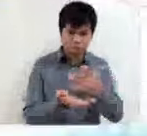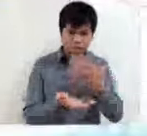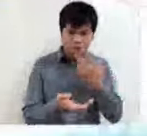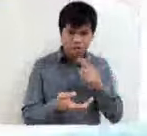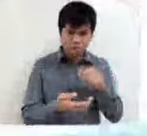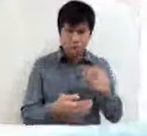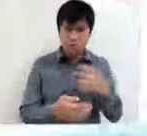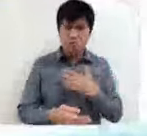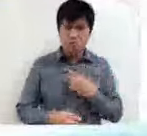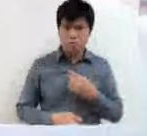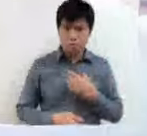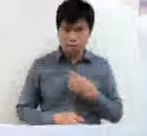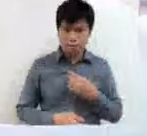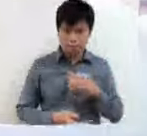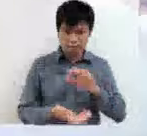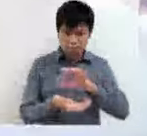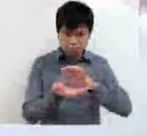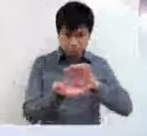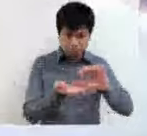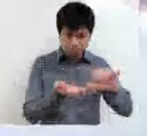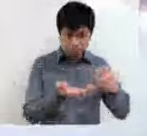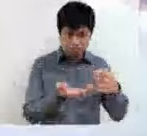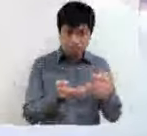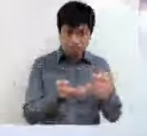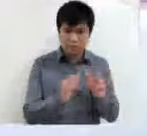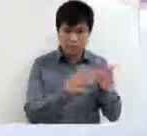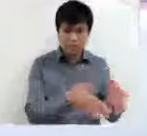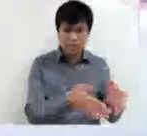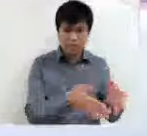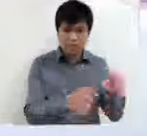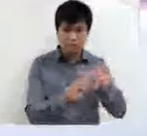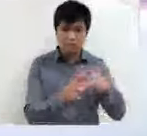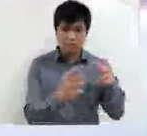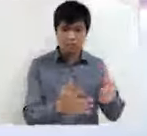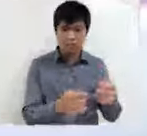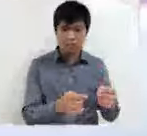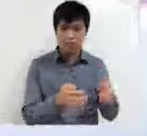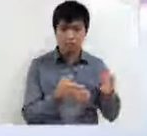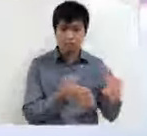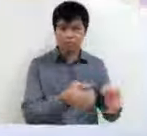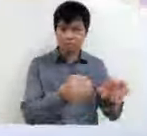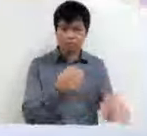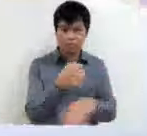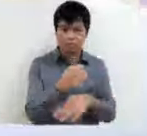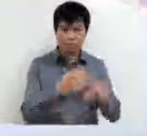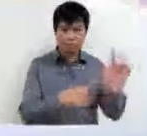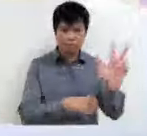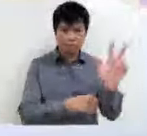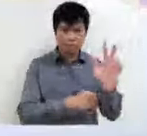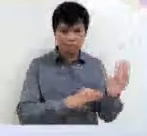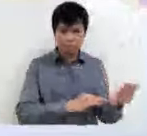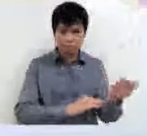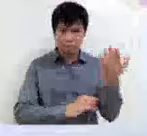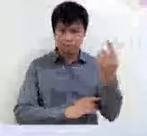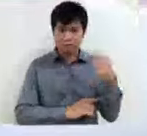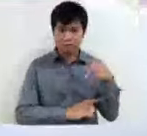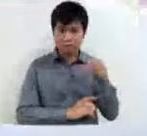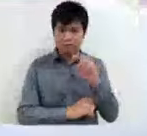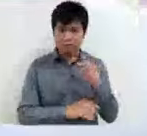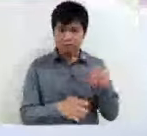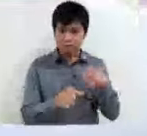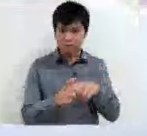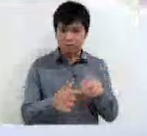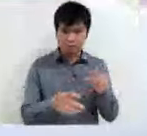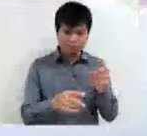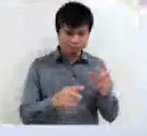Ayon kay alias Paul, naiwan daw ng kanyang pasahero ang bag kaninang alas 3 na madaling araw. Duda raw ang driver kaya dinala niya agad ang bag